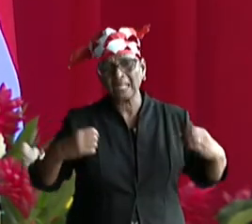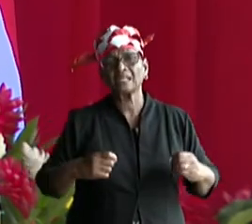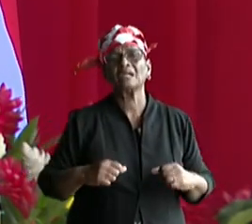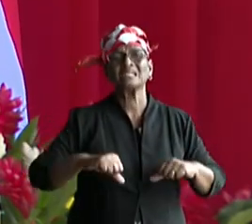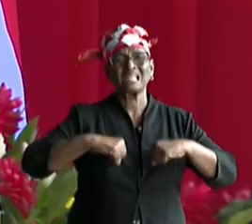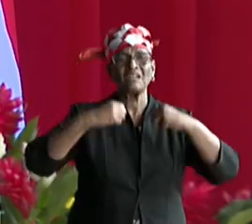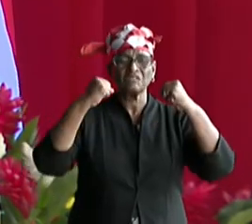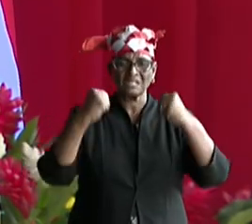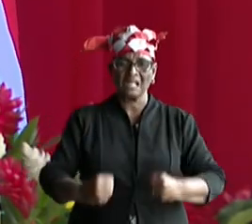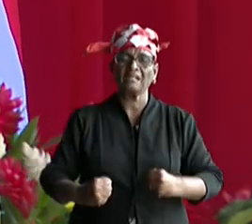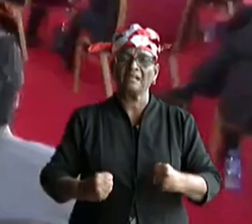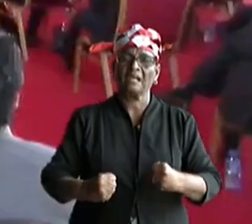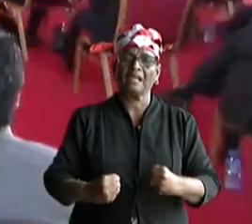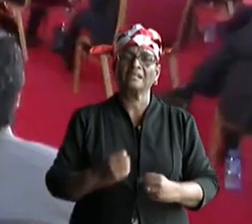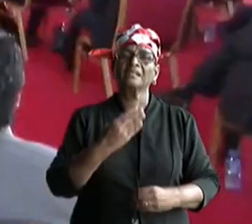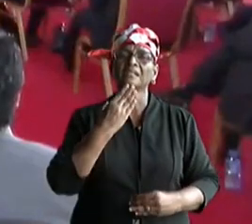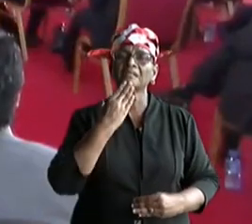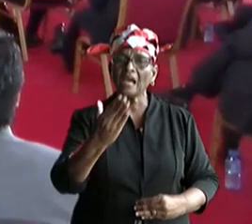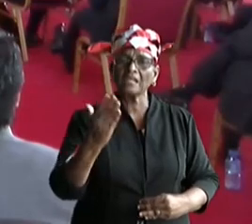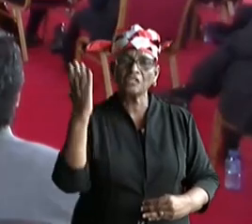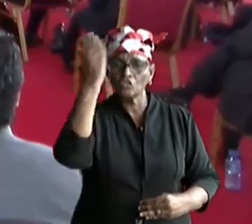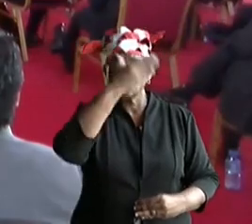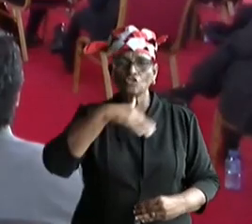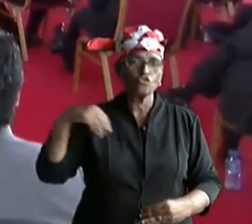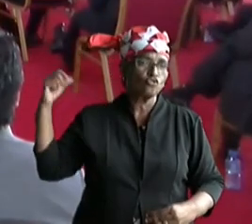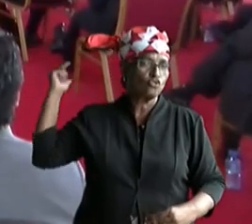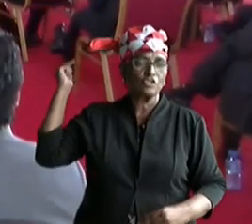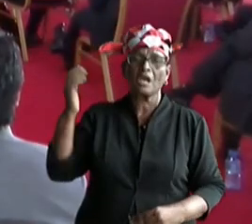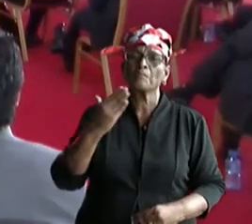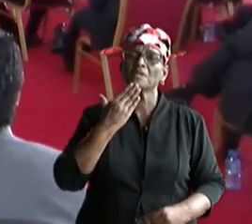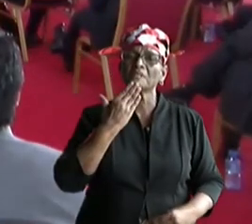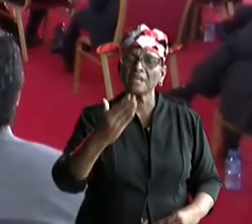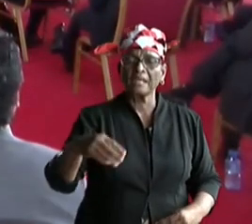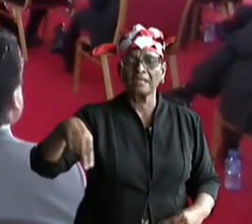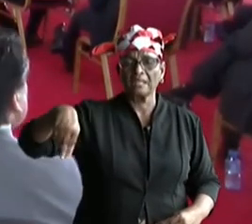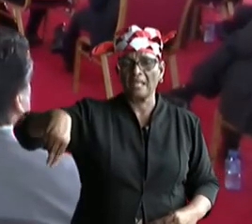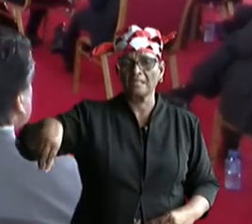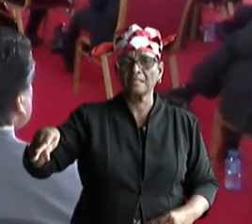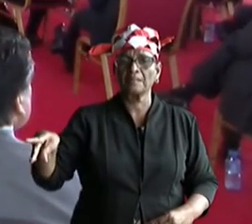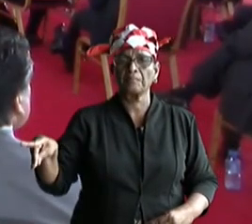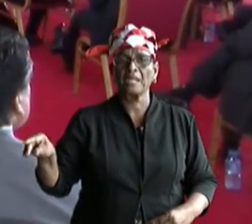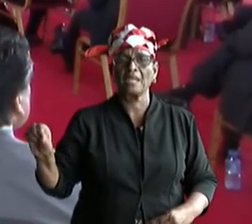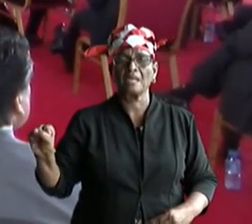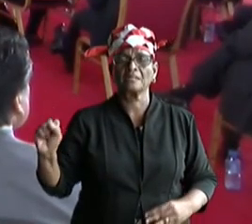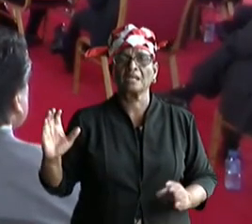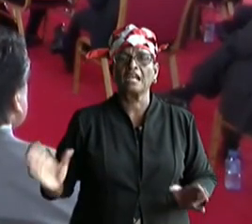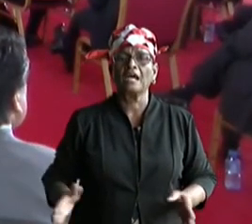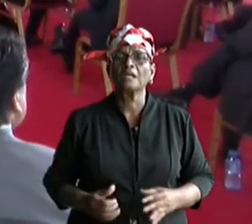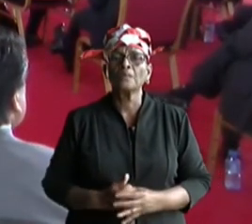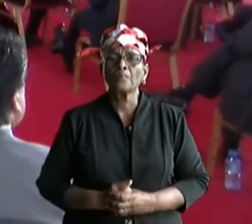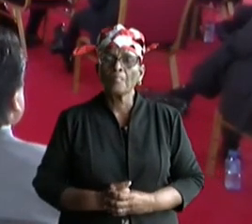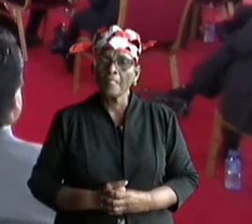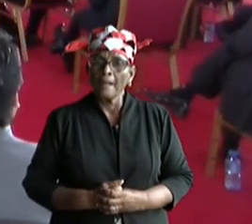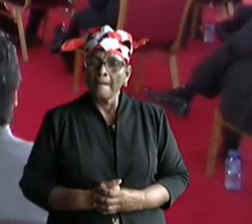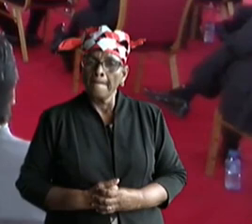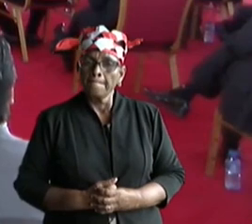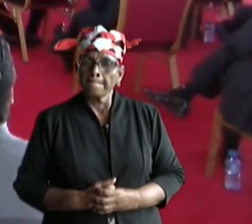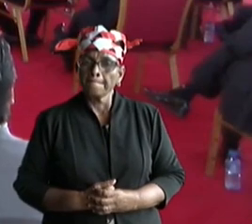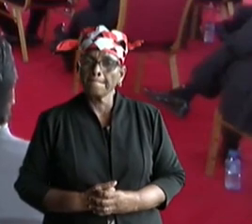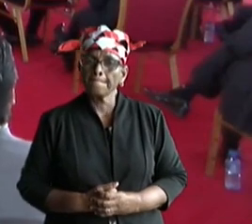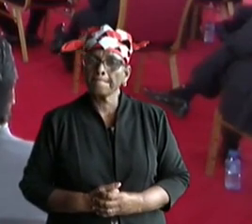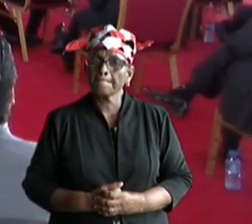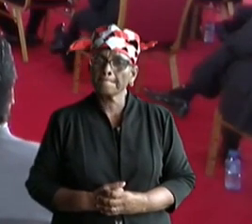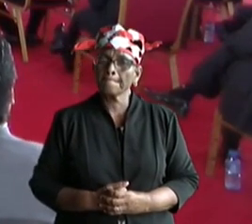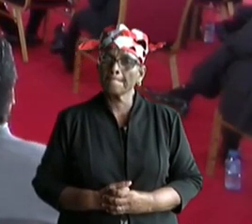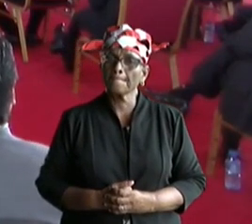Suriname. Grantangi. Dank u wel, fractieleider NPS. Nu krijgt de vicevoorzitter van het parlement, de